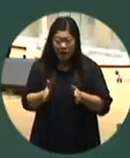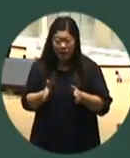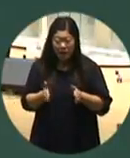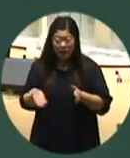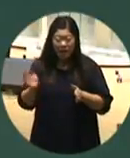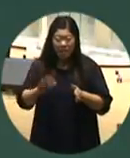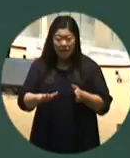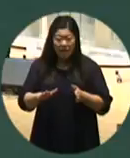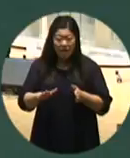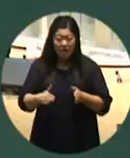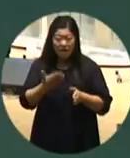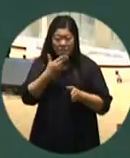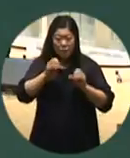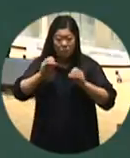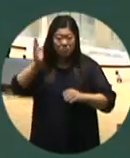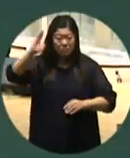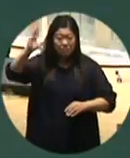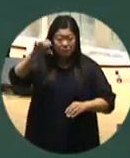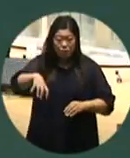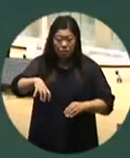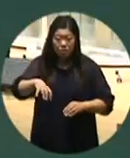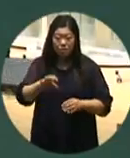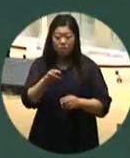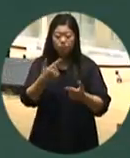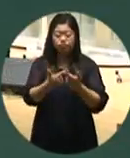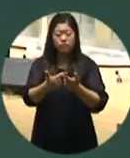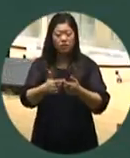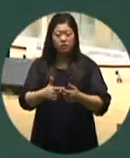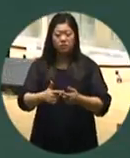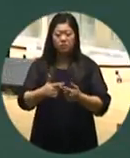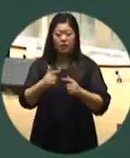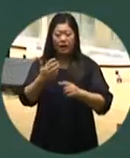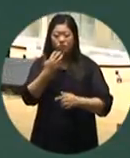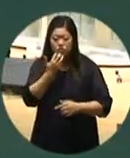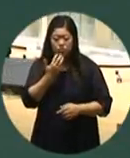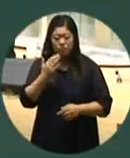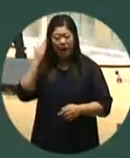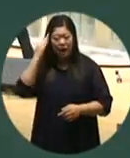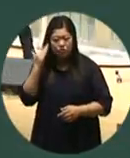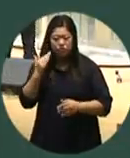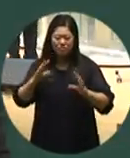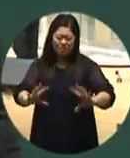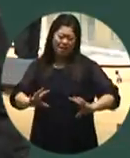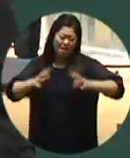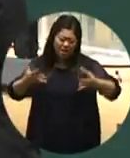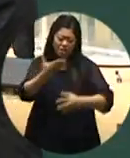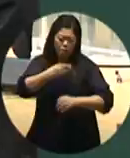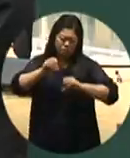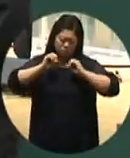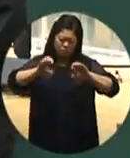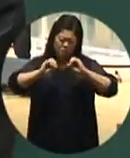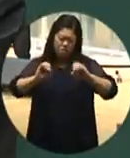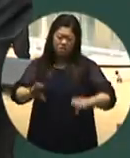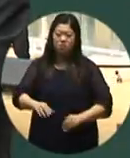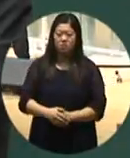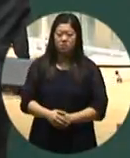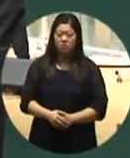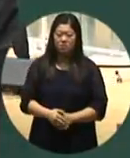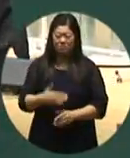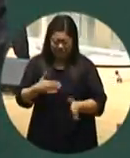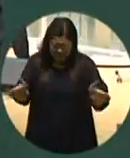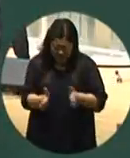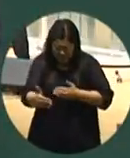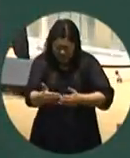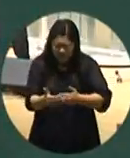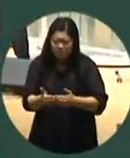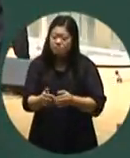Yeongdo. 한국 전체입니다. All of Korea. 그렇잖아요. 세계 전체입니다. And the whole world. 왜냐? 그리스도께서 모든 문제 끝냈다고 말씀하셨어요.